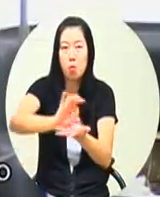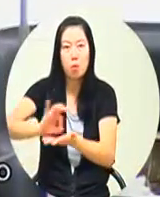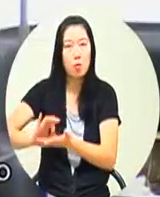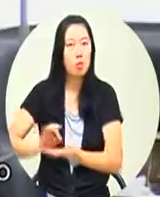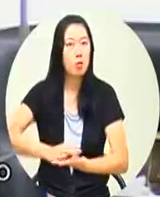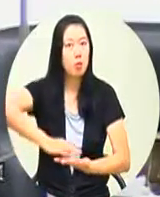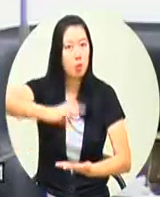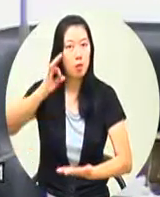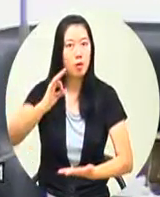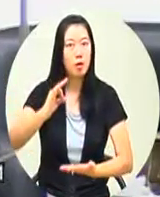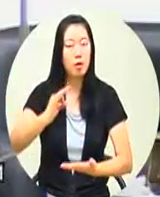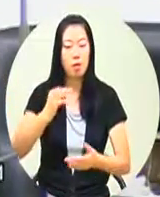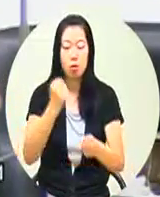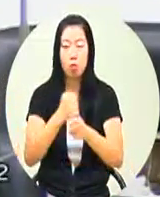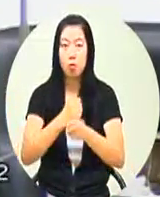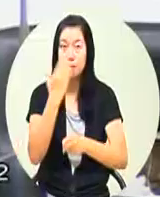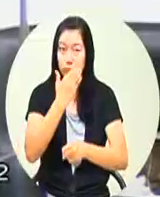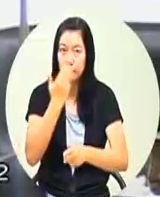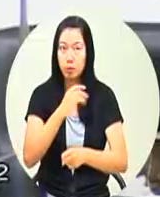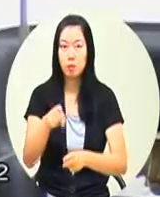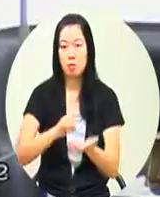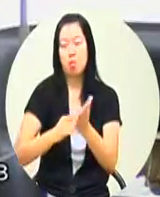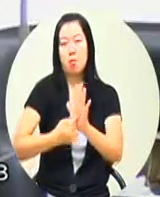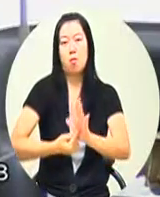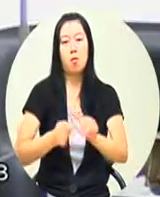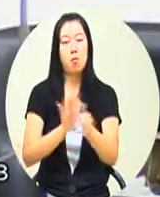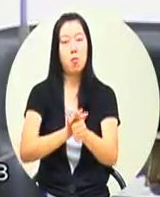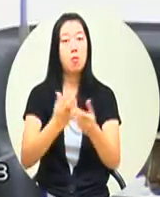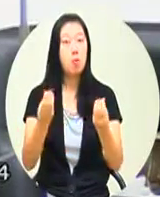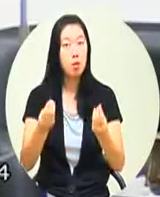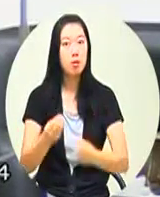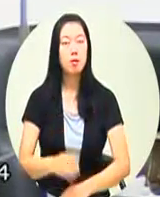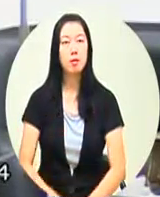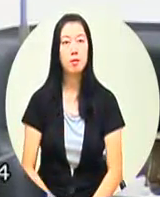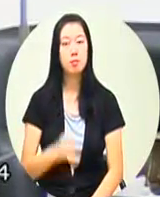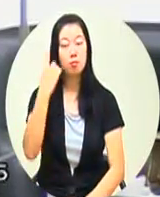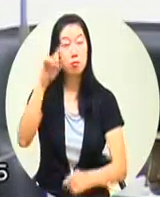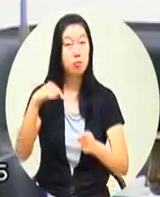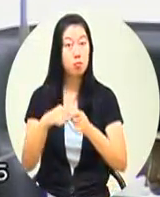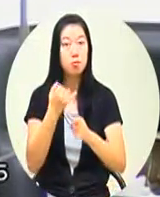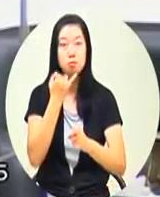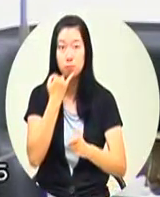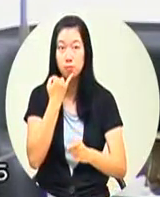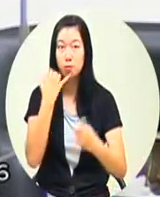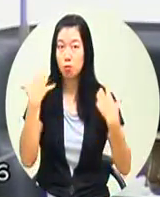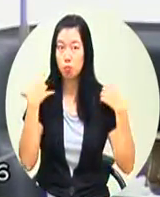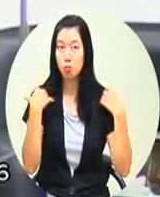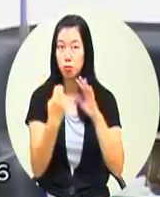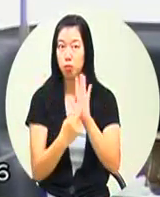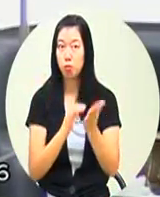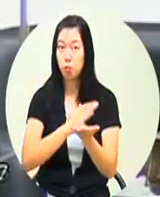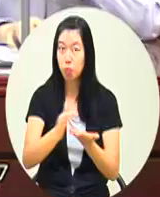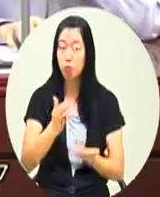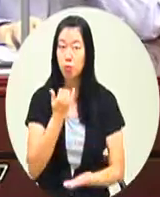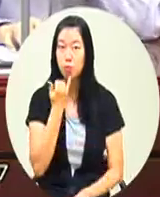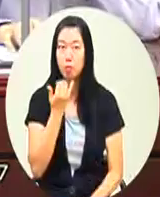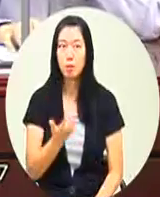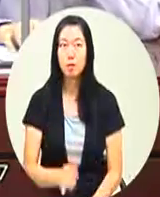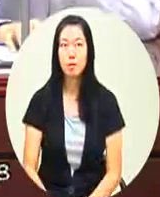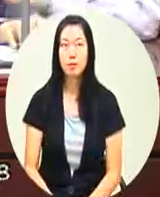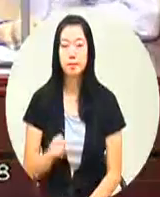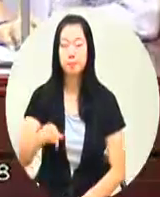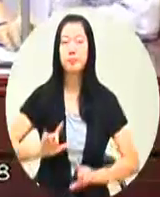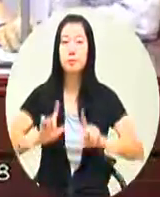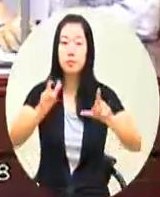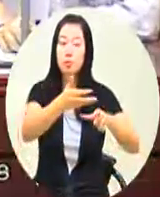能。啊，是毋是明年处理者啊？来，请局长答复啊。 你跟议员报告哈，那个东湖的